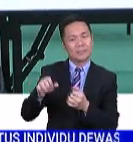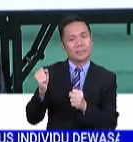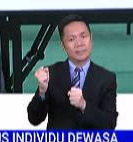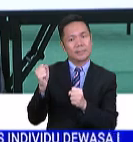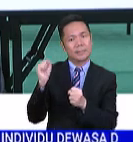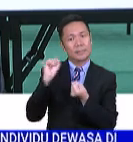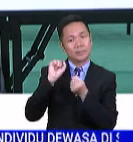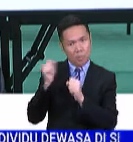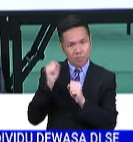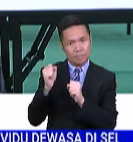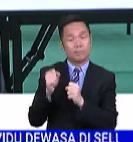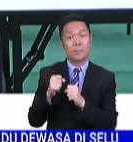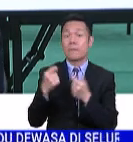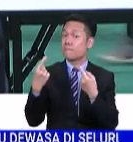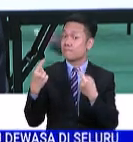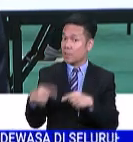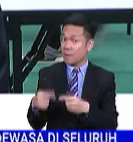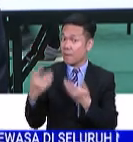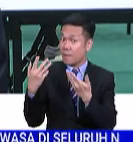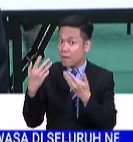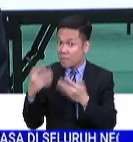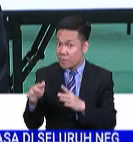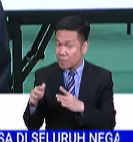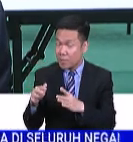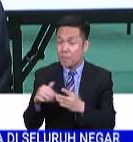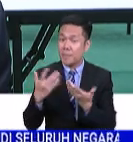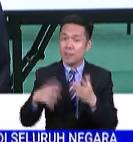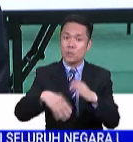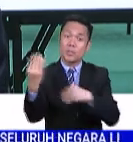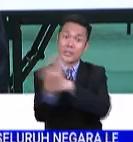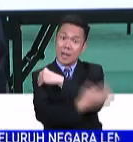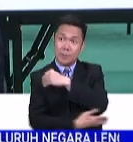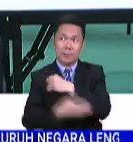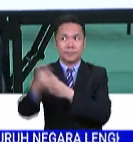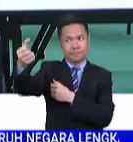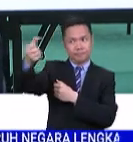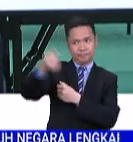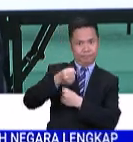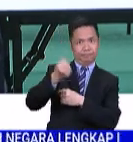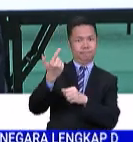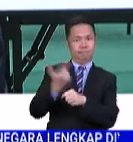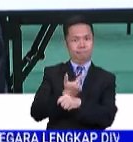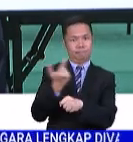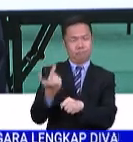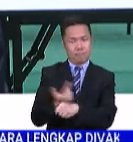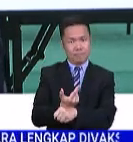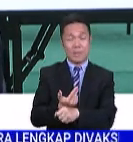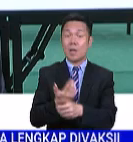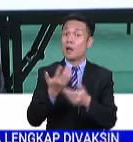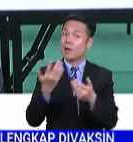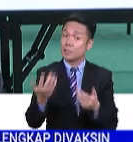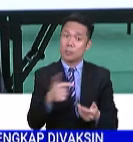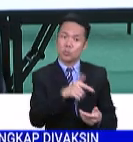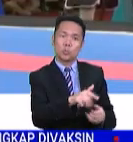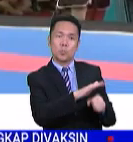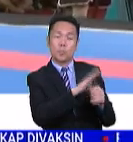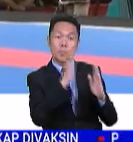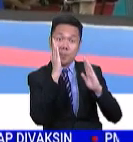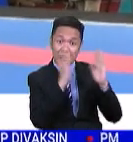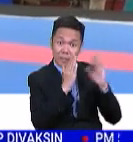kita akan buat keputusan sama ada kita ambil foreign coaches atau we still maintain our local